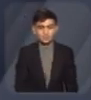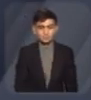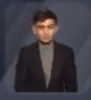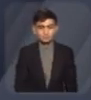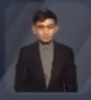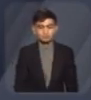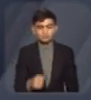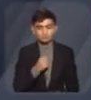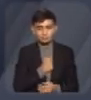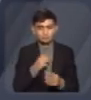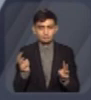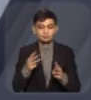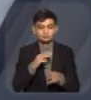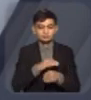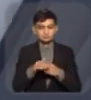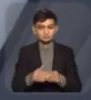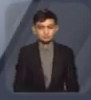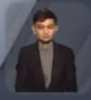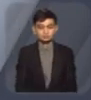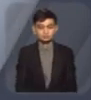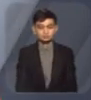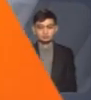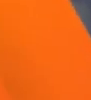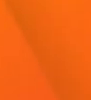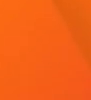Вот он, к сожалению, сгорел.